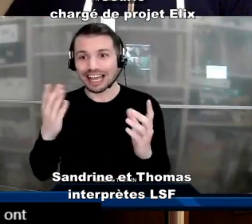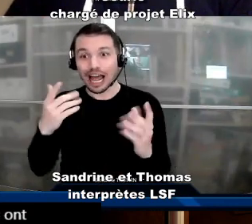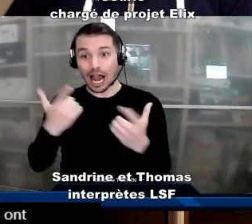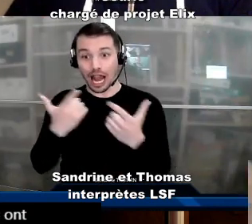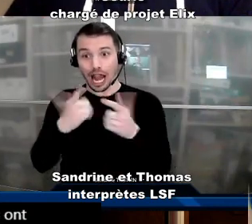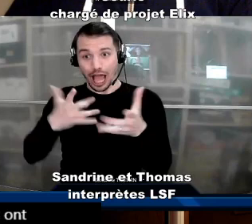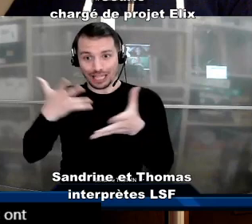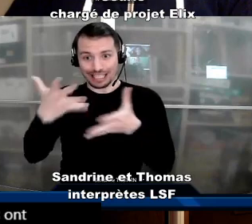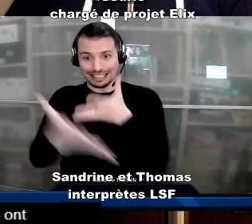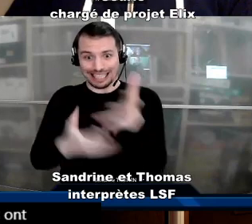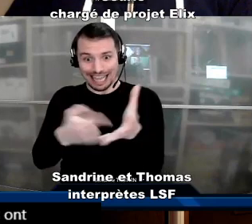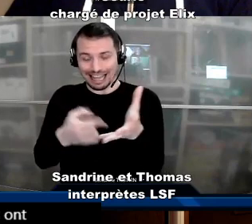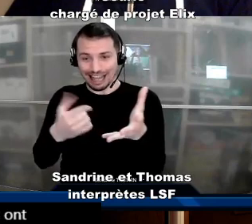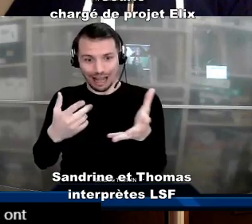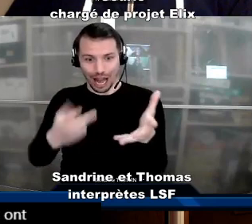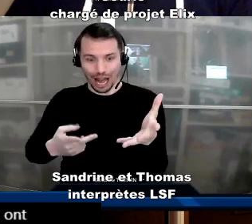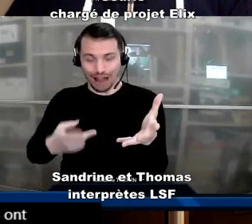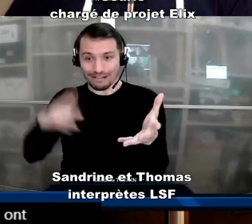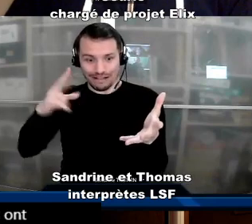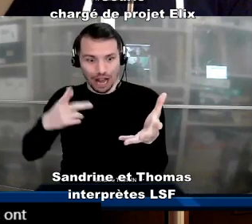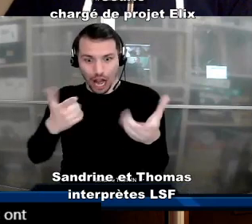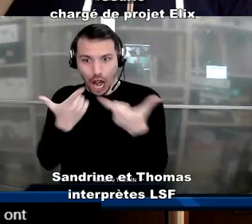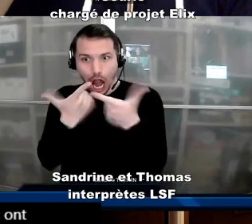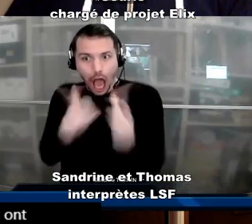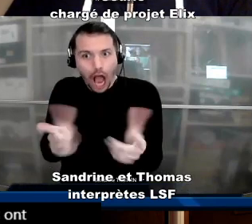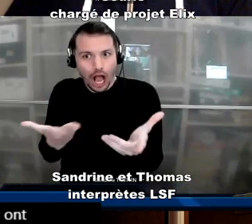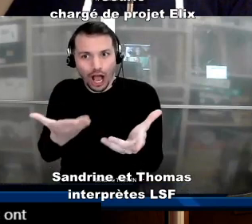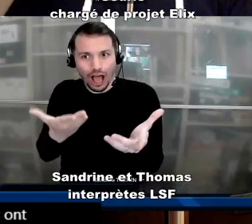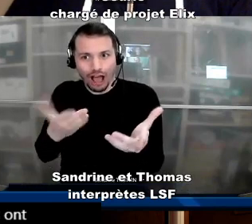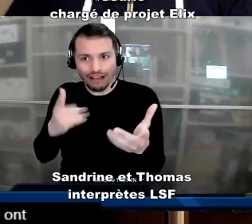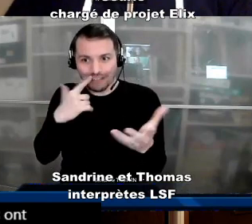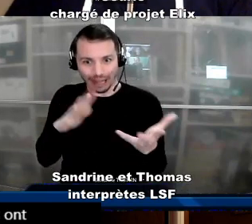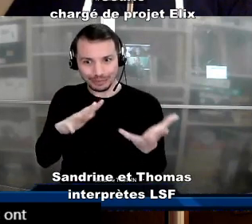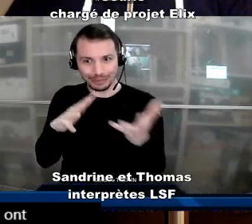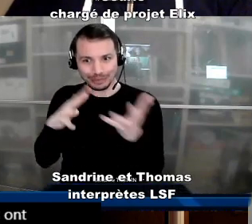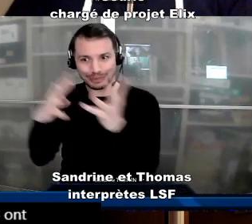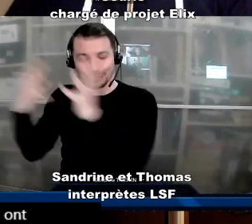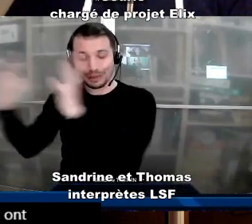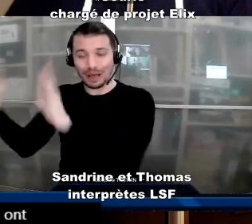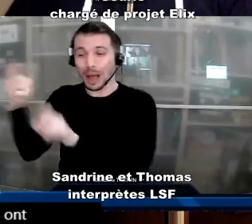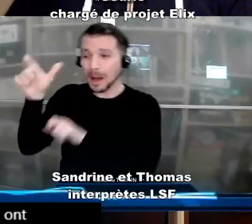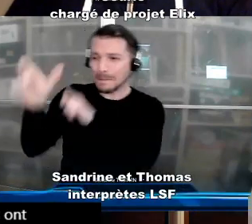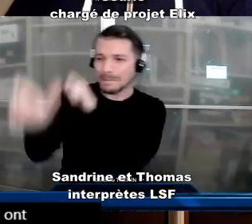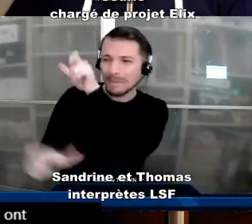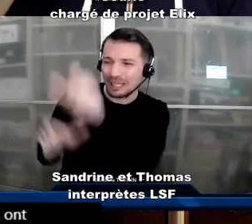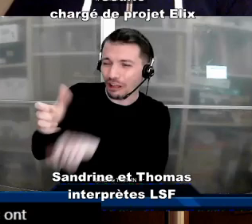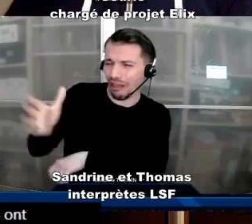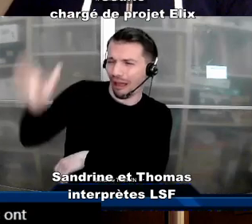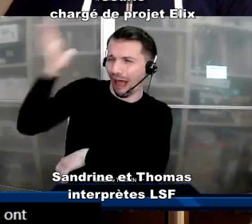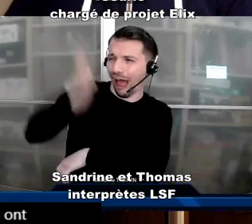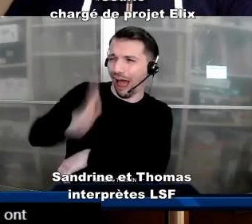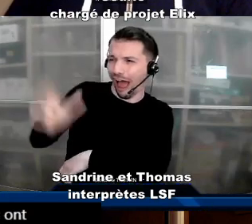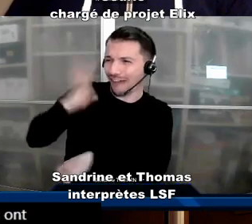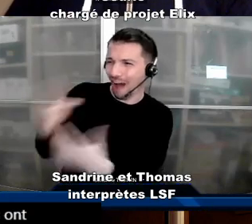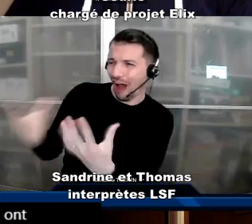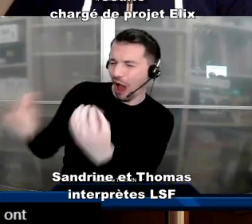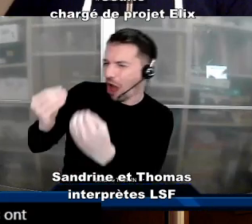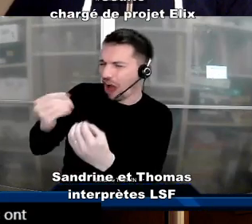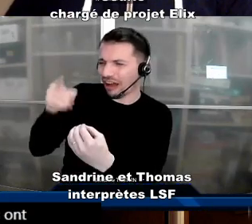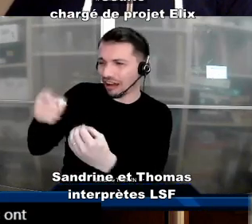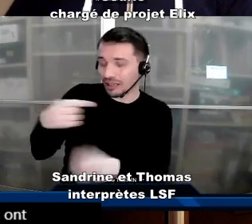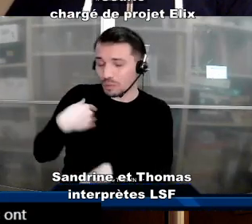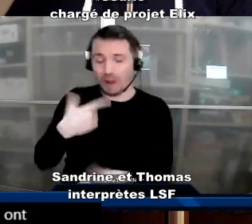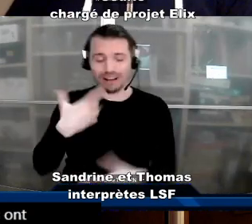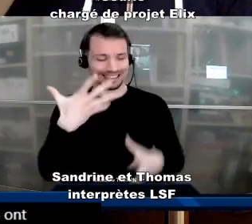vivante, donc elle évolue. Et moi, ça arrive souvent, il y a des personnes qui ont appris la langue des signes il y a très longtemps, et me disent non, pas du tout, je l'ai appris comme ça, je suis sûr que c'est ce